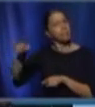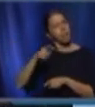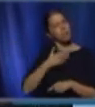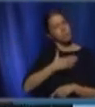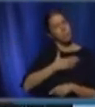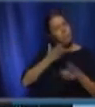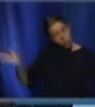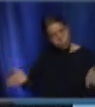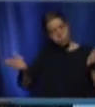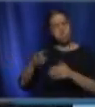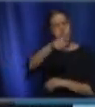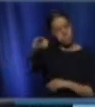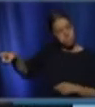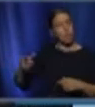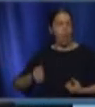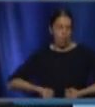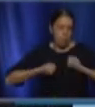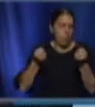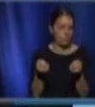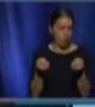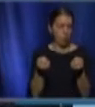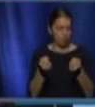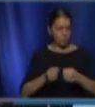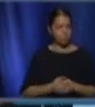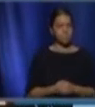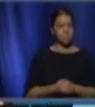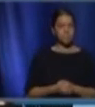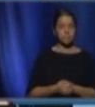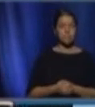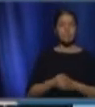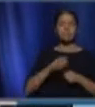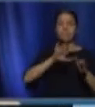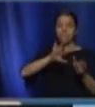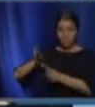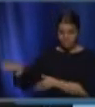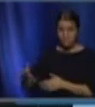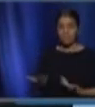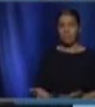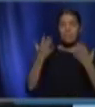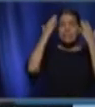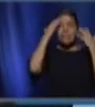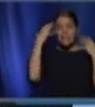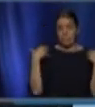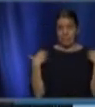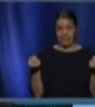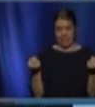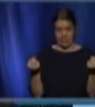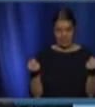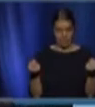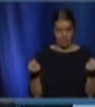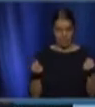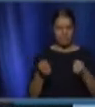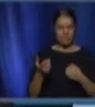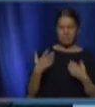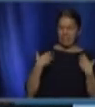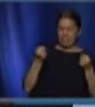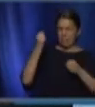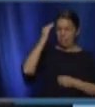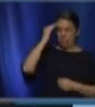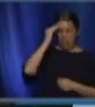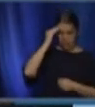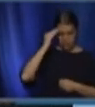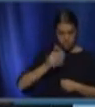sur la santé mentale, parce que j'entends beaucoup de gens dire qu'il faudrait recommencer les activités. Écoutez,